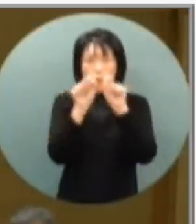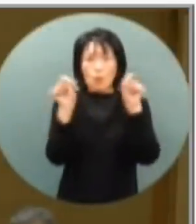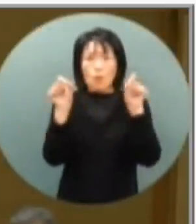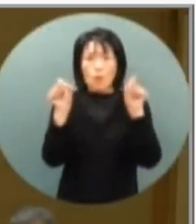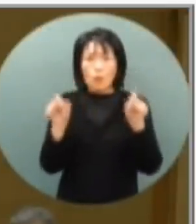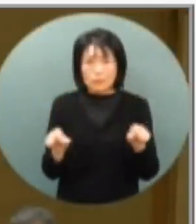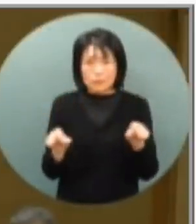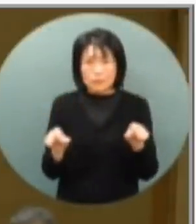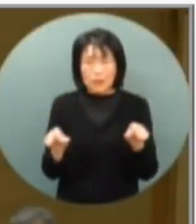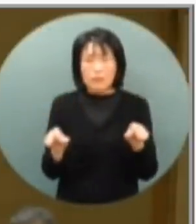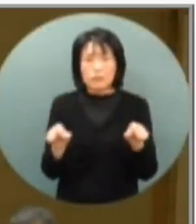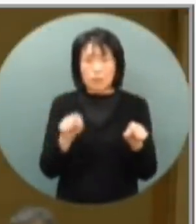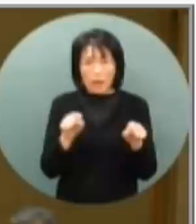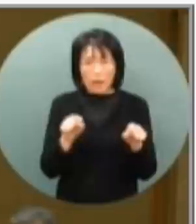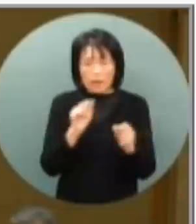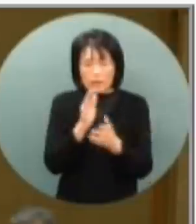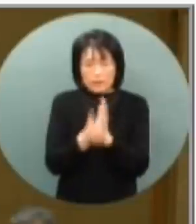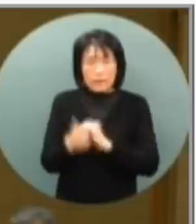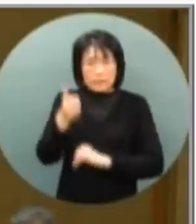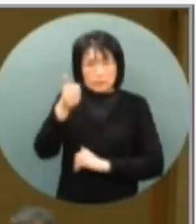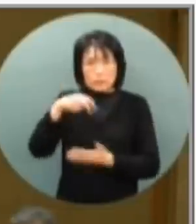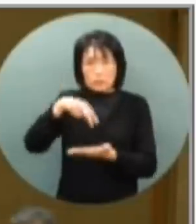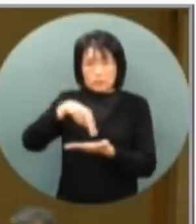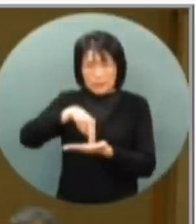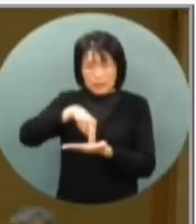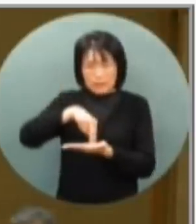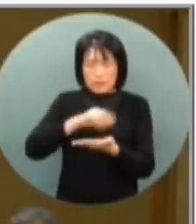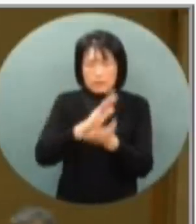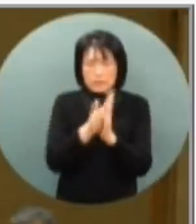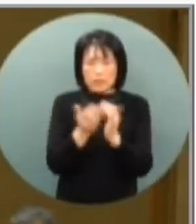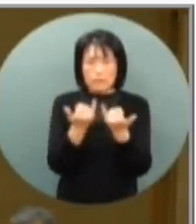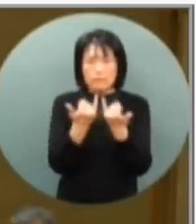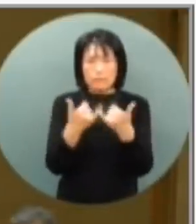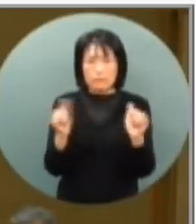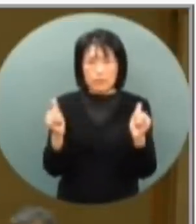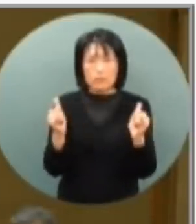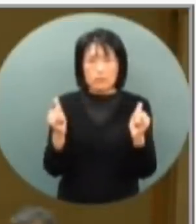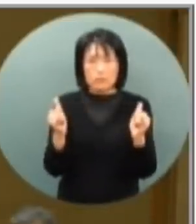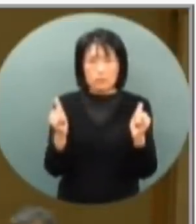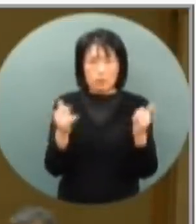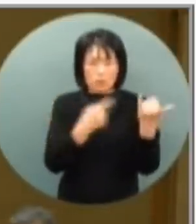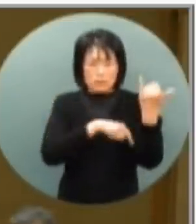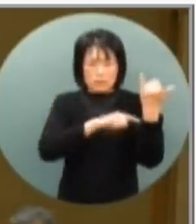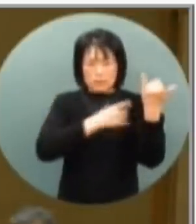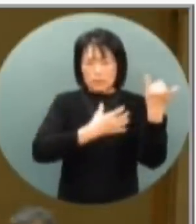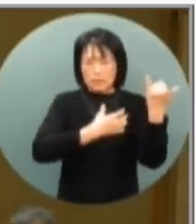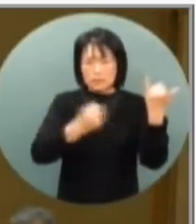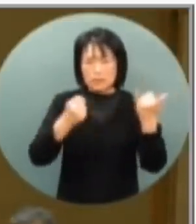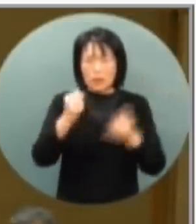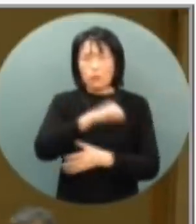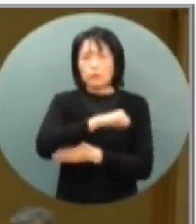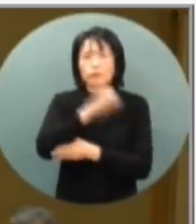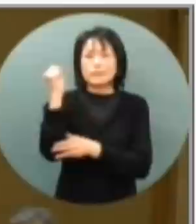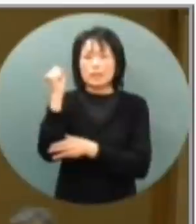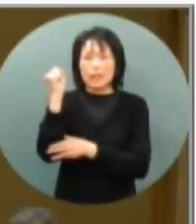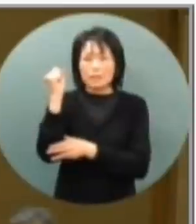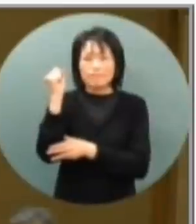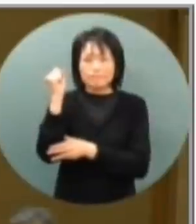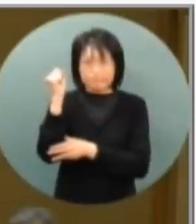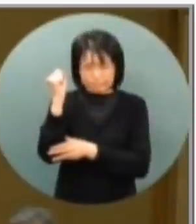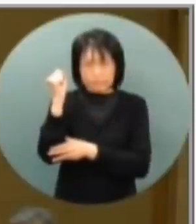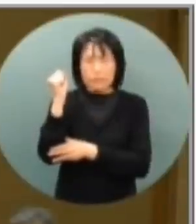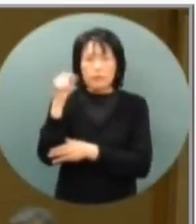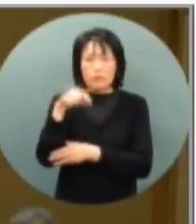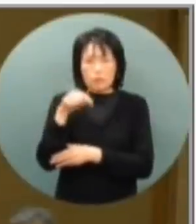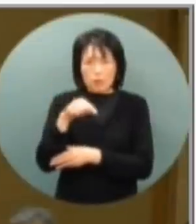やはり知事として県民のいわゆる人権侵害を許さないという立ち位置を明